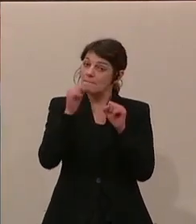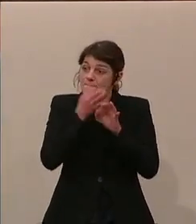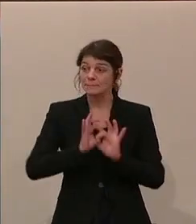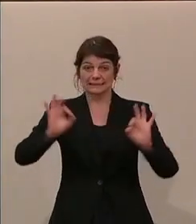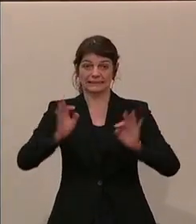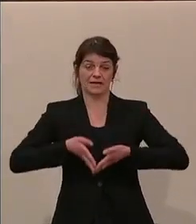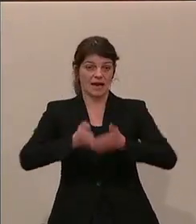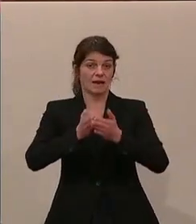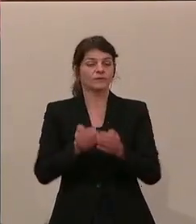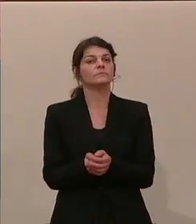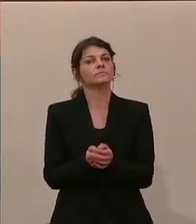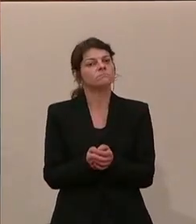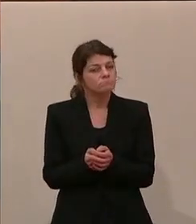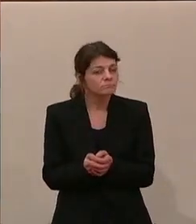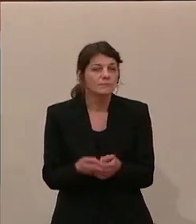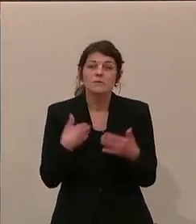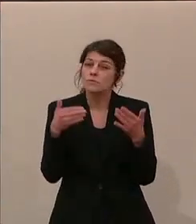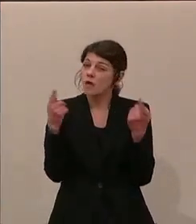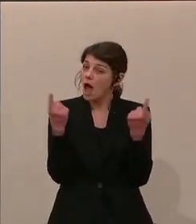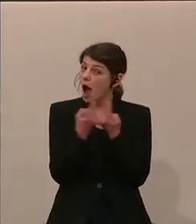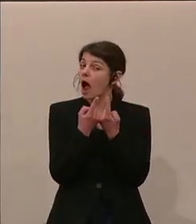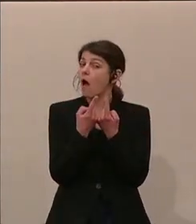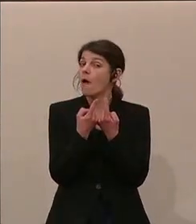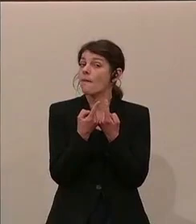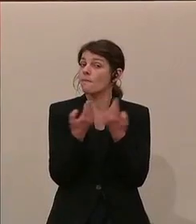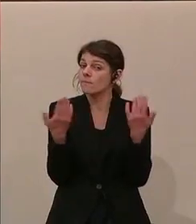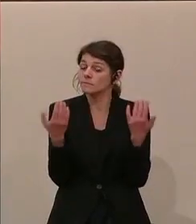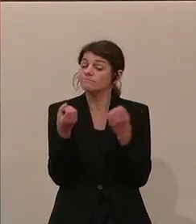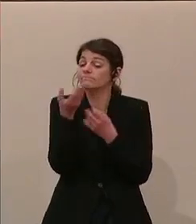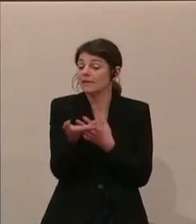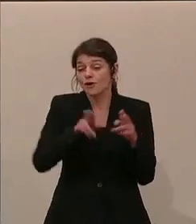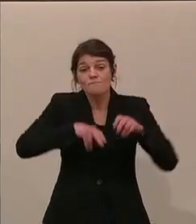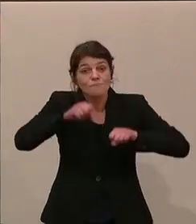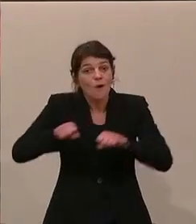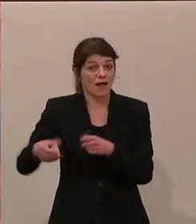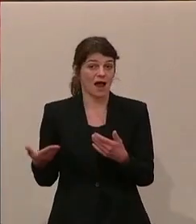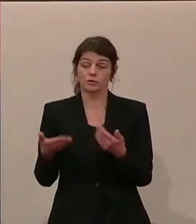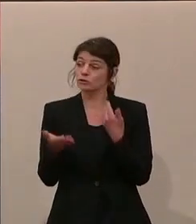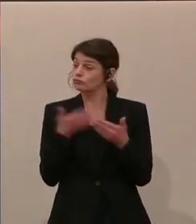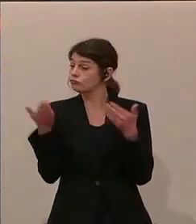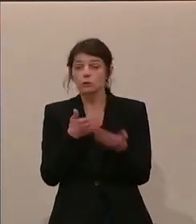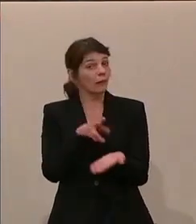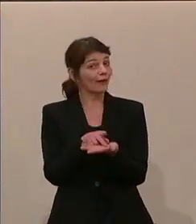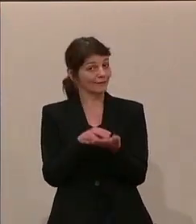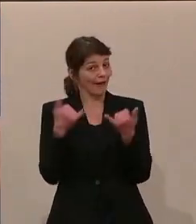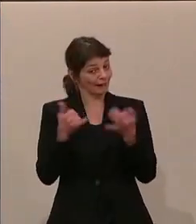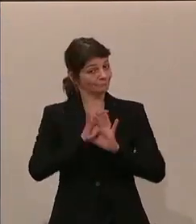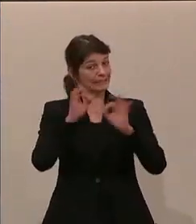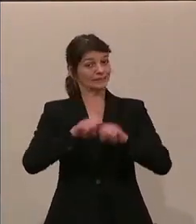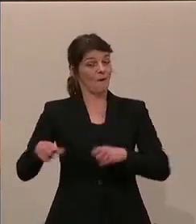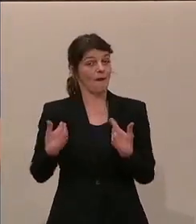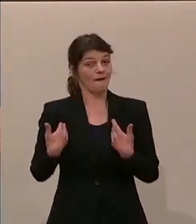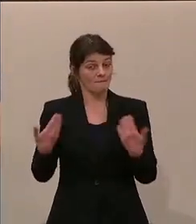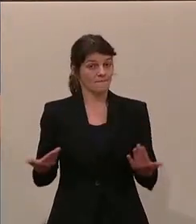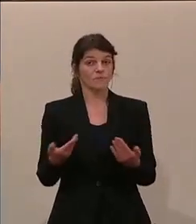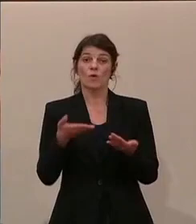können, ihnen auch Instrumente in die Hand geben, die aufgrund der Digitalisierung jetzt möglich sind und die